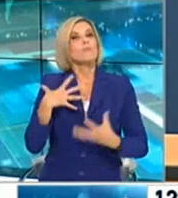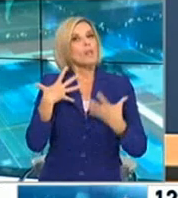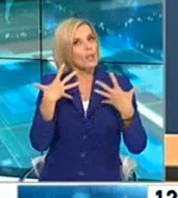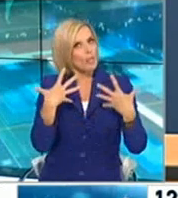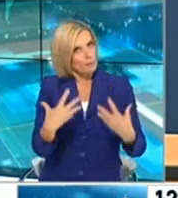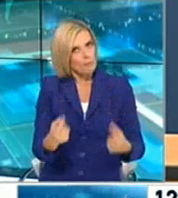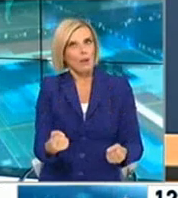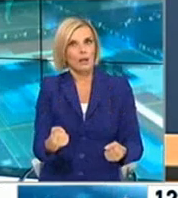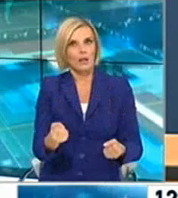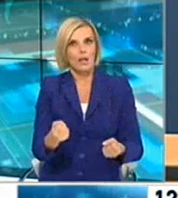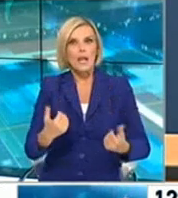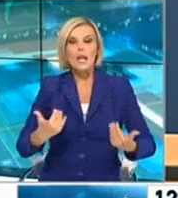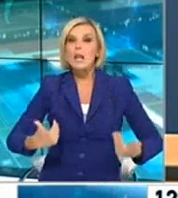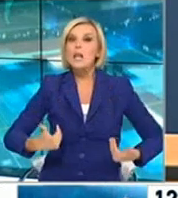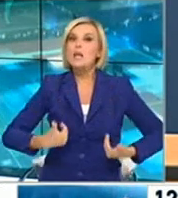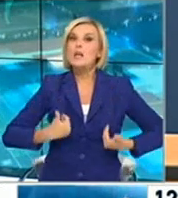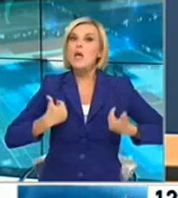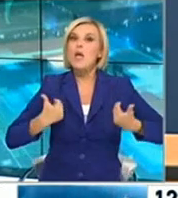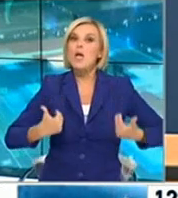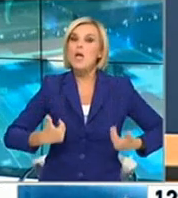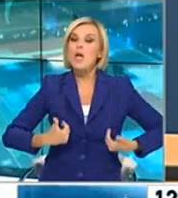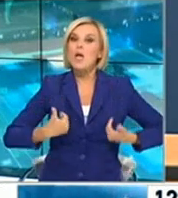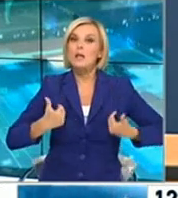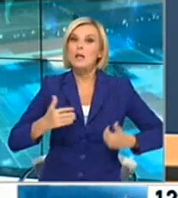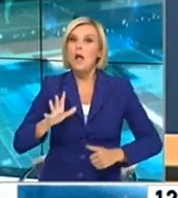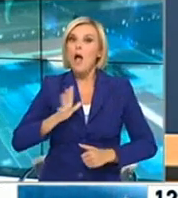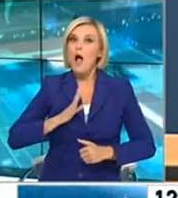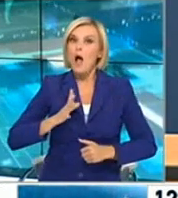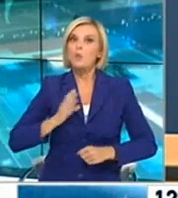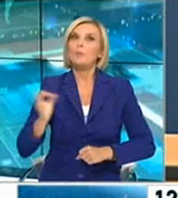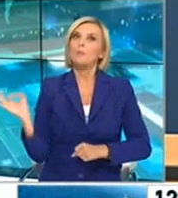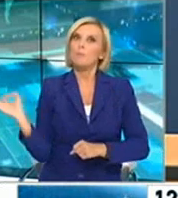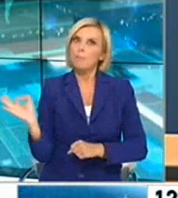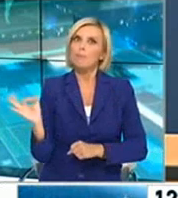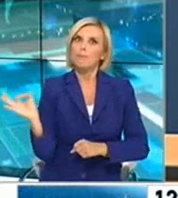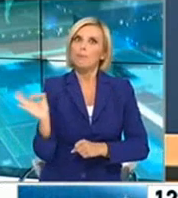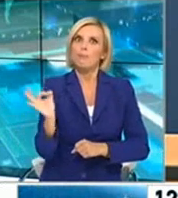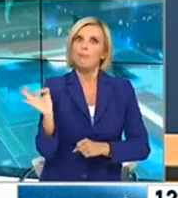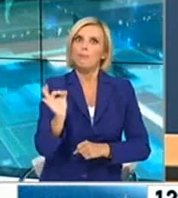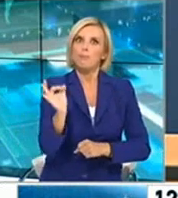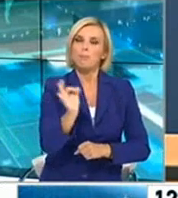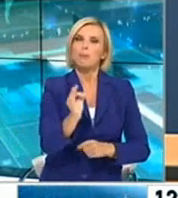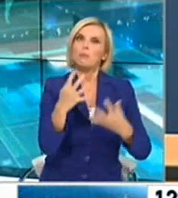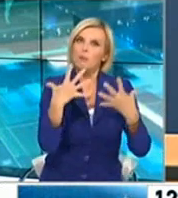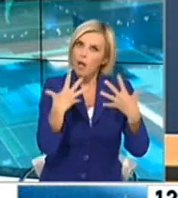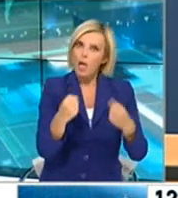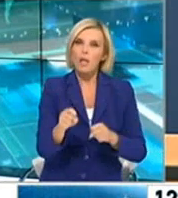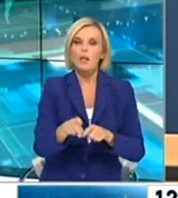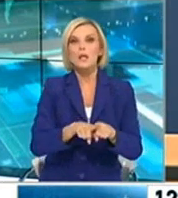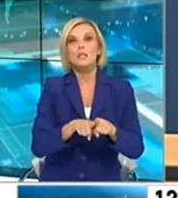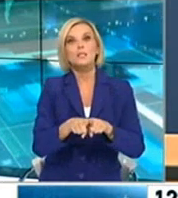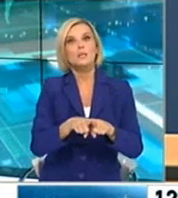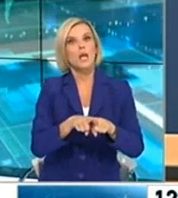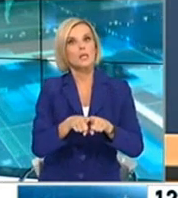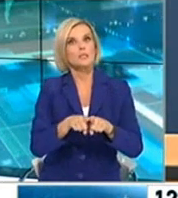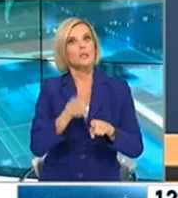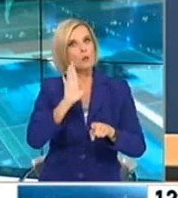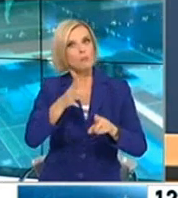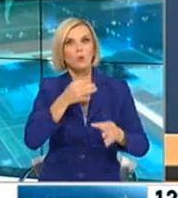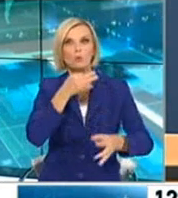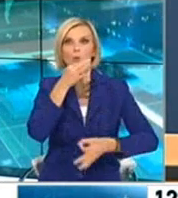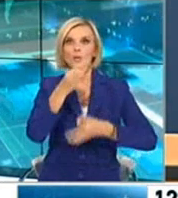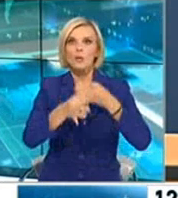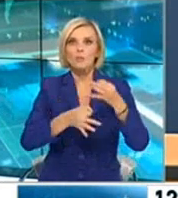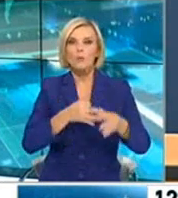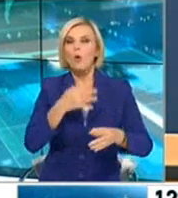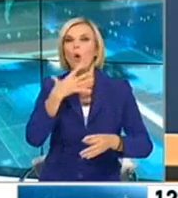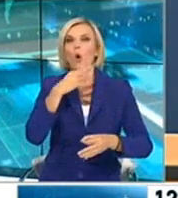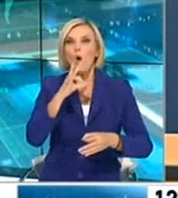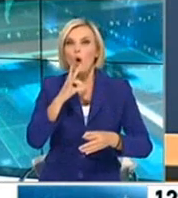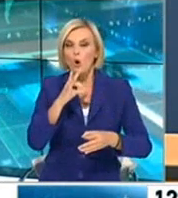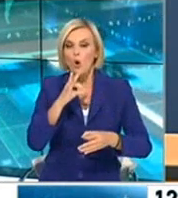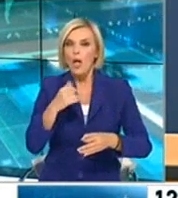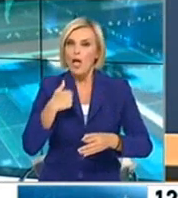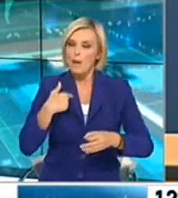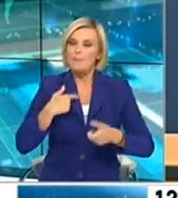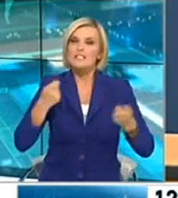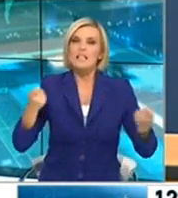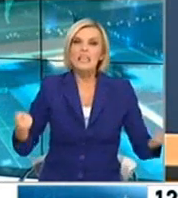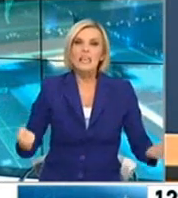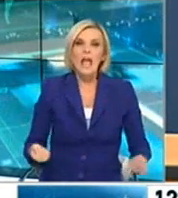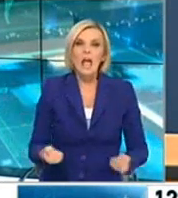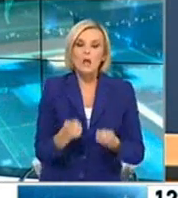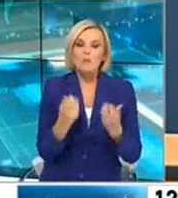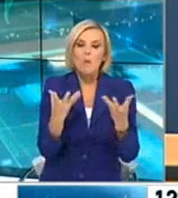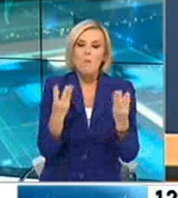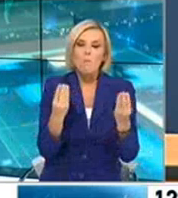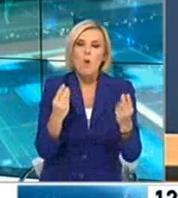ηλικίες τους τελευταίους 2 μήνες. Αυτό μπορεί να έχει πολλαπλές εξηγήσεις, όπως την αύξηση των ελέγχων, τον